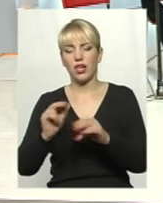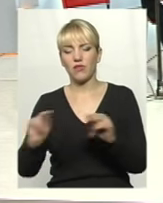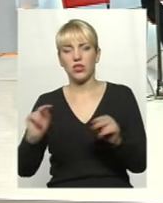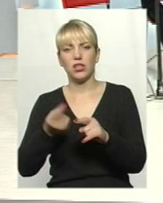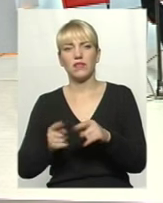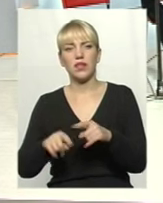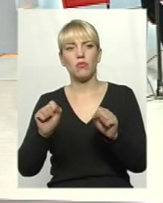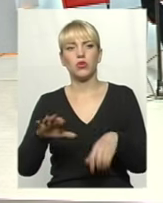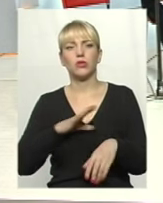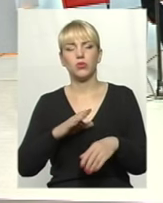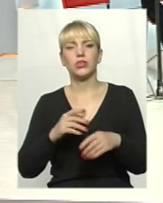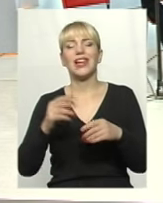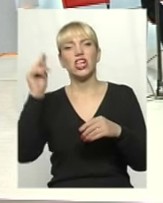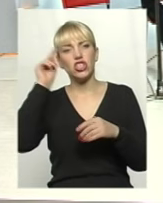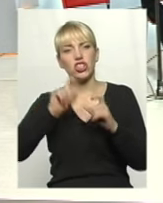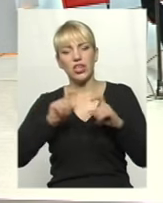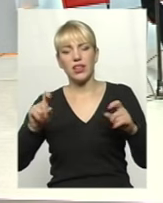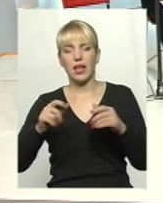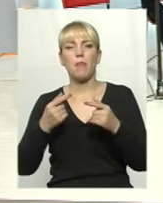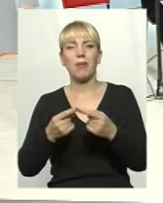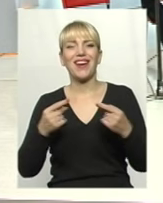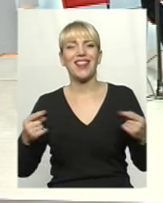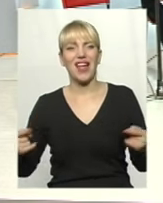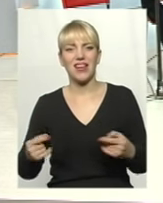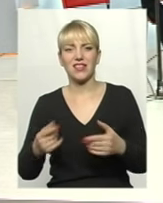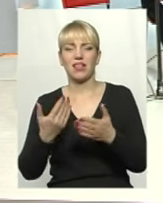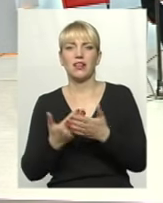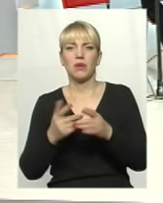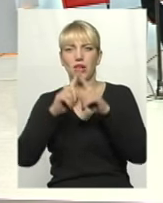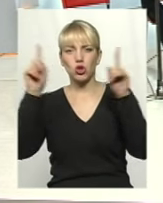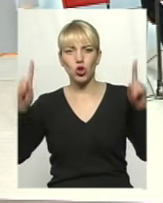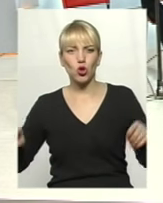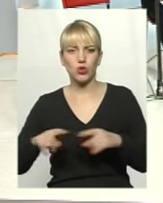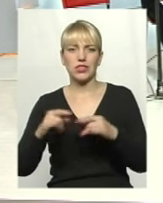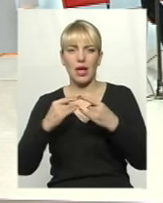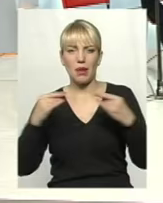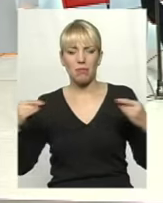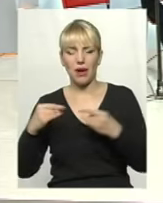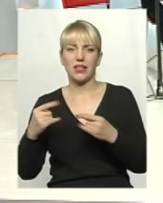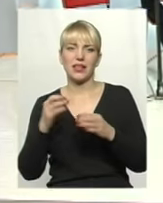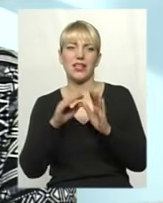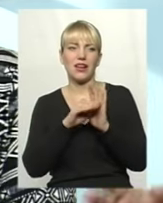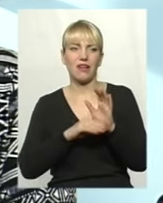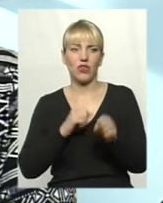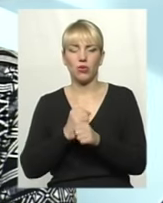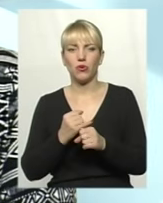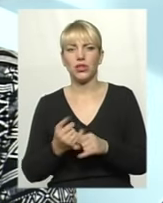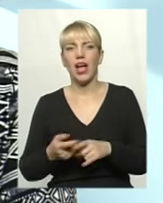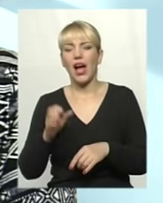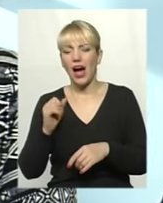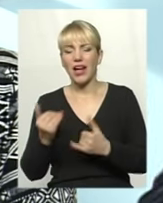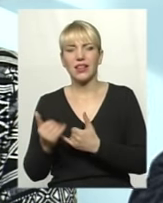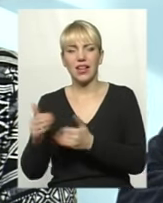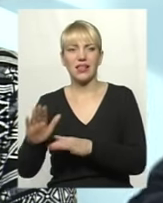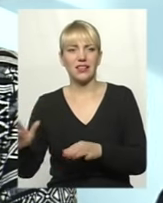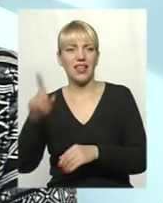може бути шкільне приладдя, доски, парти. А для дітей або принаймні графік роботи. Або так? графік роботи, а для дітей не смачні котлети в столові.